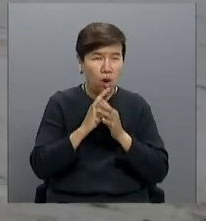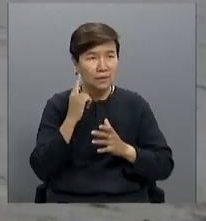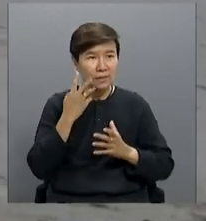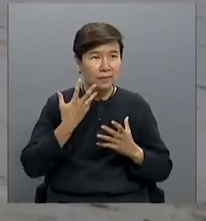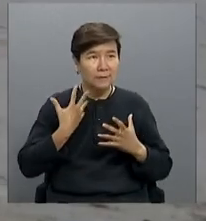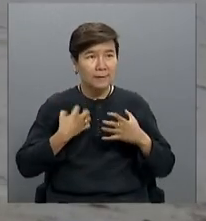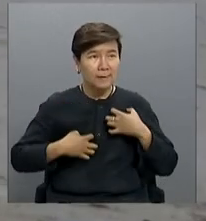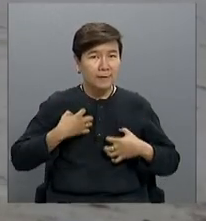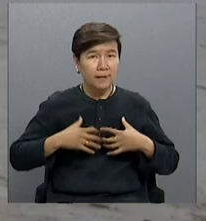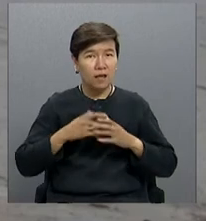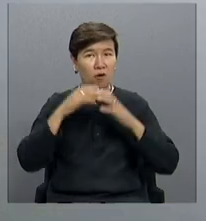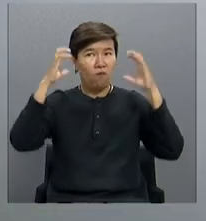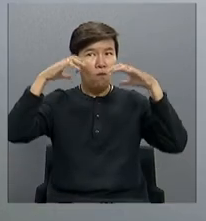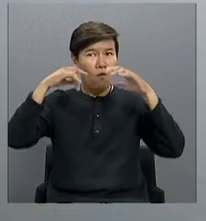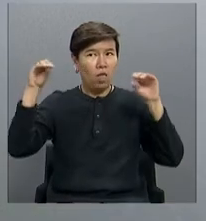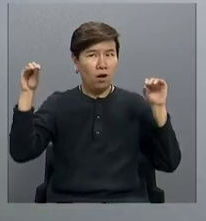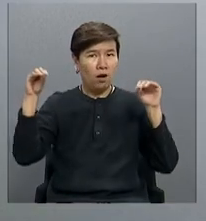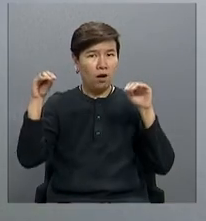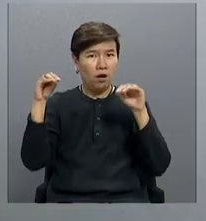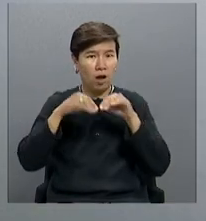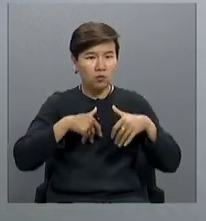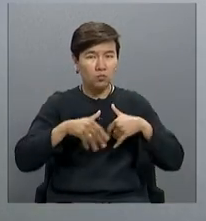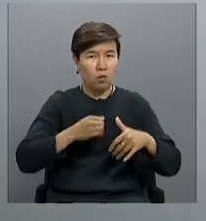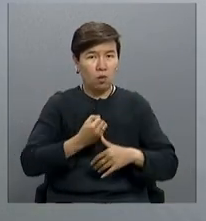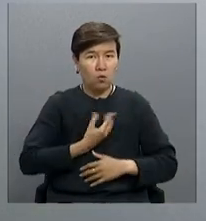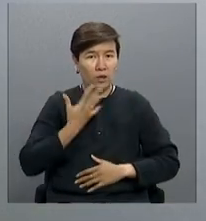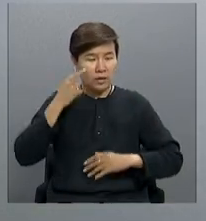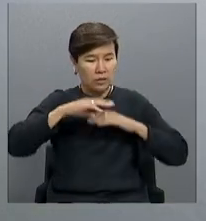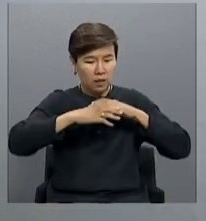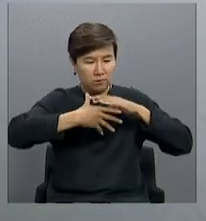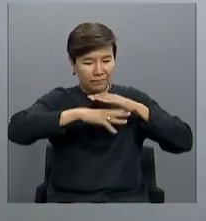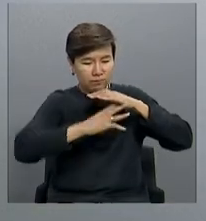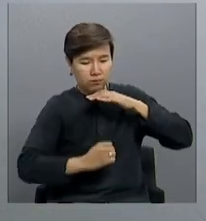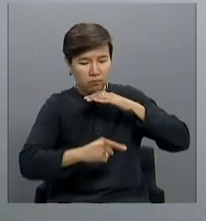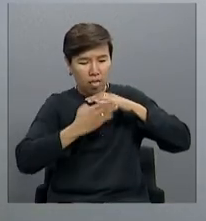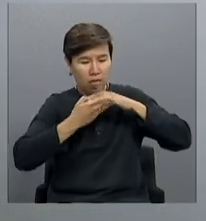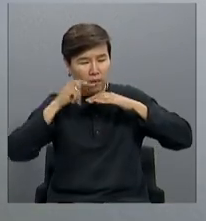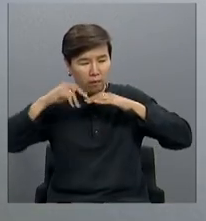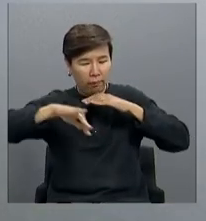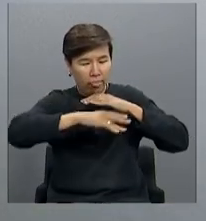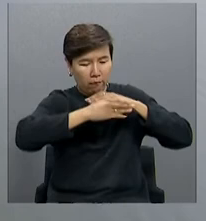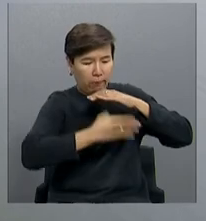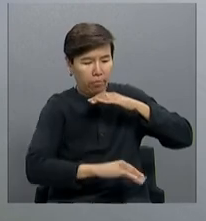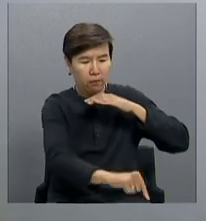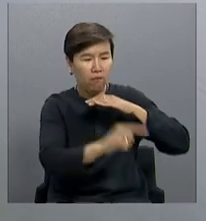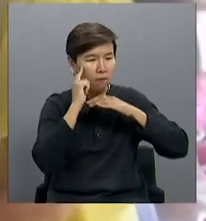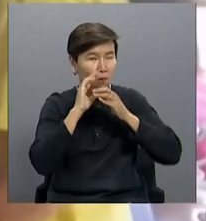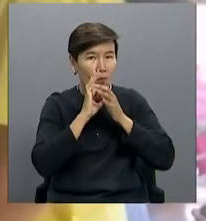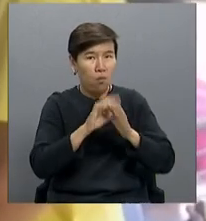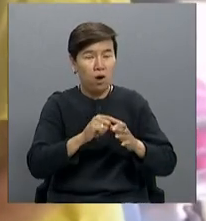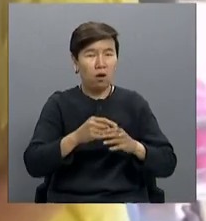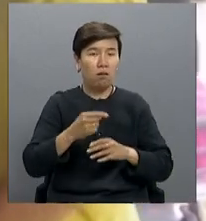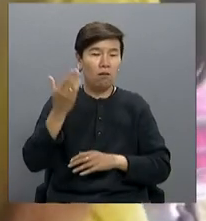หน้าฝนที่สิเข้ามาพี่น้องชาวบ้านเซว่าดินอาจสิสุดตะลิงอาจสิพังและหุ้นปานี้ก็ยังคงบ่มั่นใจคือที่ผ่านมา